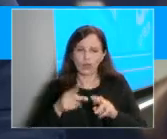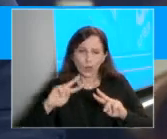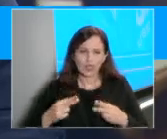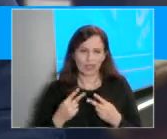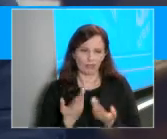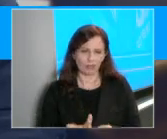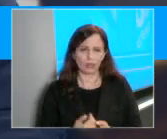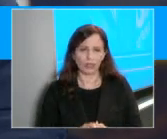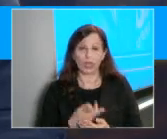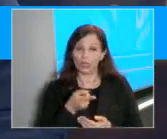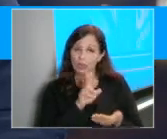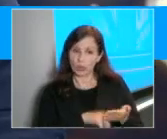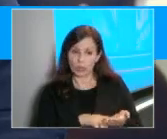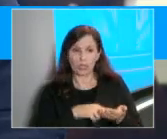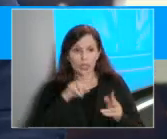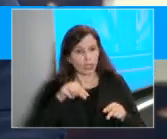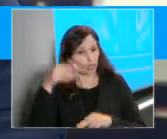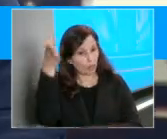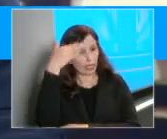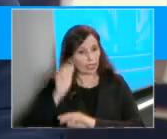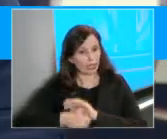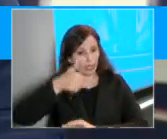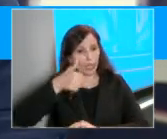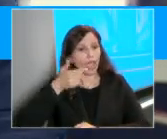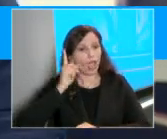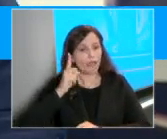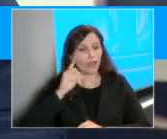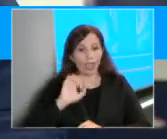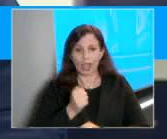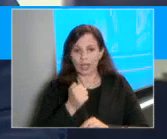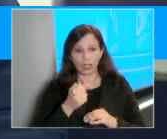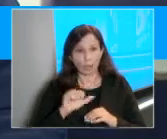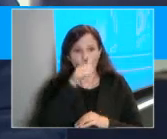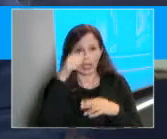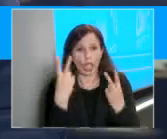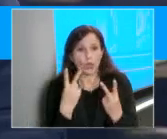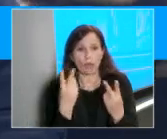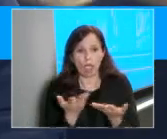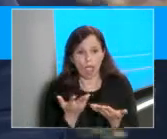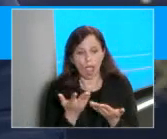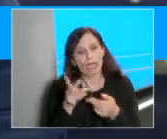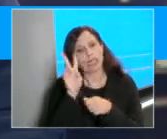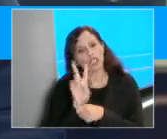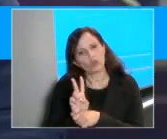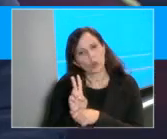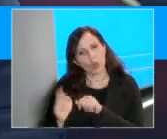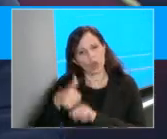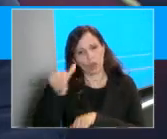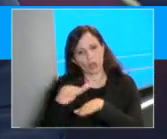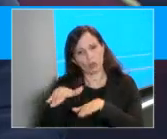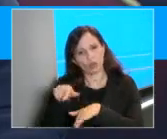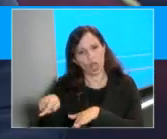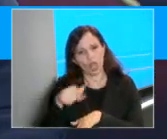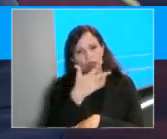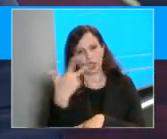עצמו. אז אתה צודק שיש פה מדינה לנהל, אבל אי אפשר לנהל מדינה אם הדבר הכי חשוב במדינה זה לשמור על ראש ממשלה שיש נגדו שלושה כתבי אישום, וכל שאר